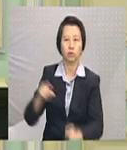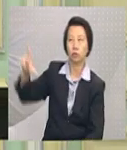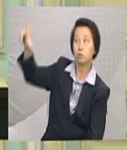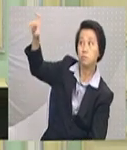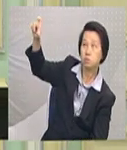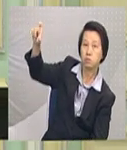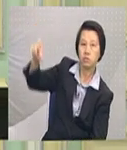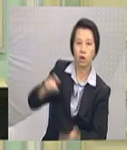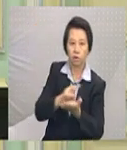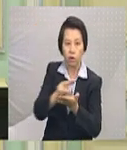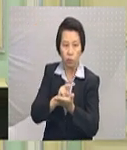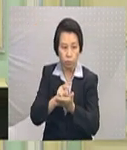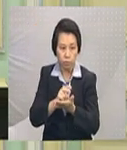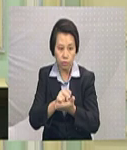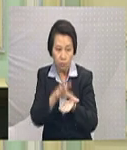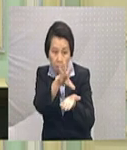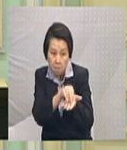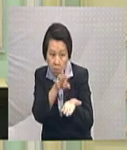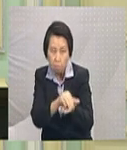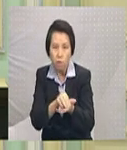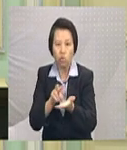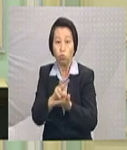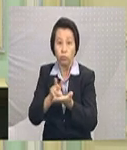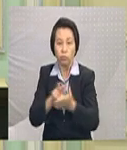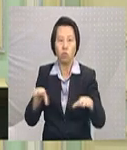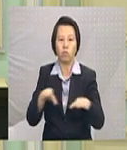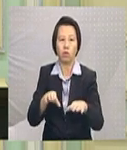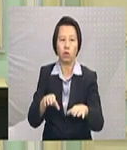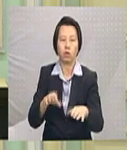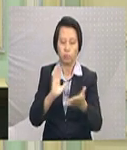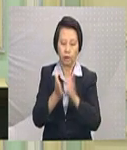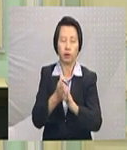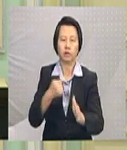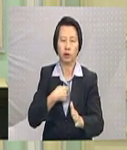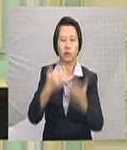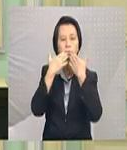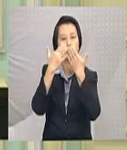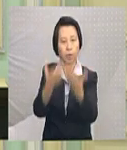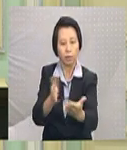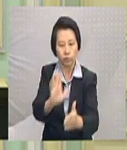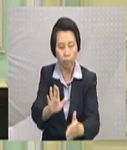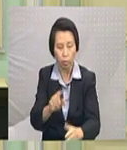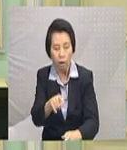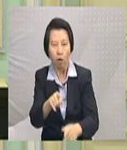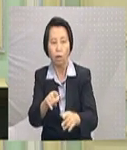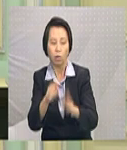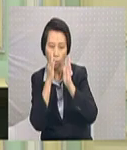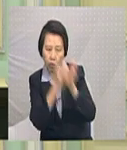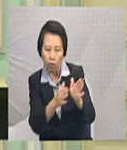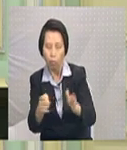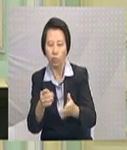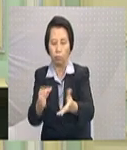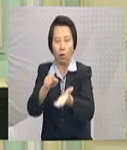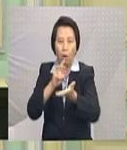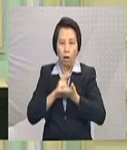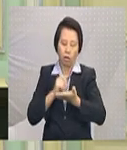selfie, secara video, YouTube dan sebagainya. Jadi saya berterima kasih kerana perhatian mereka, tetapi